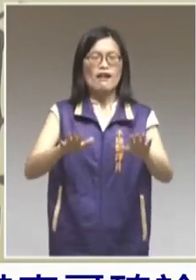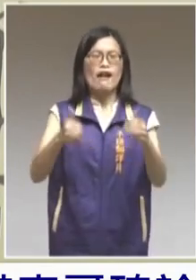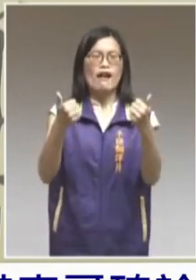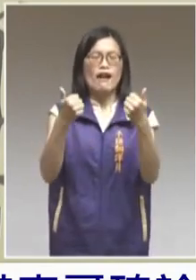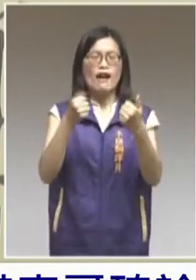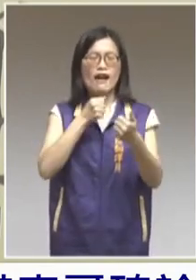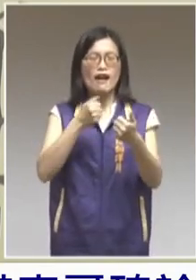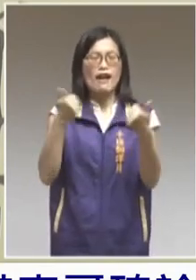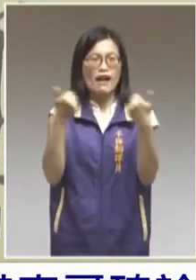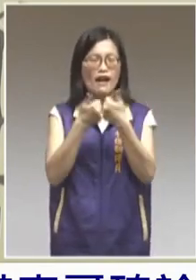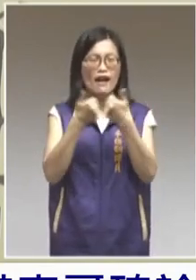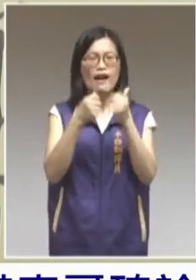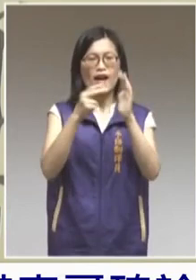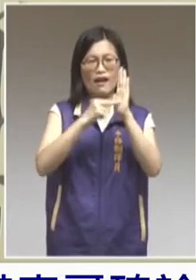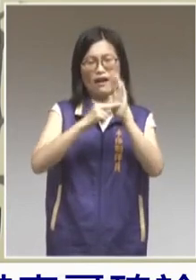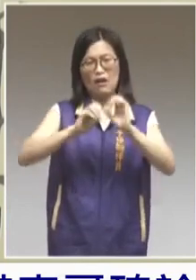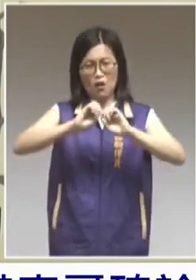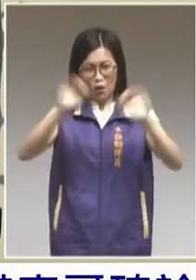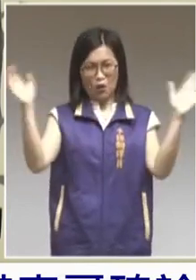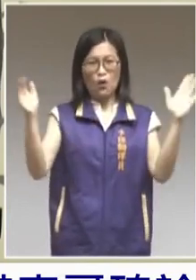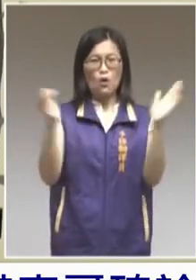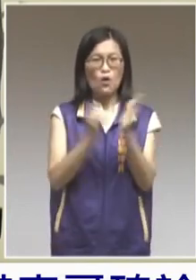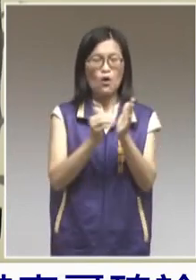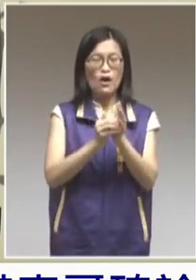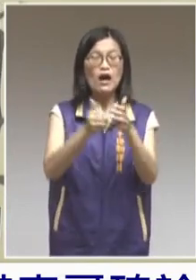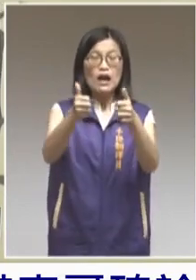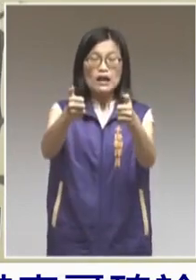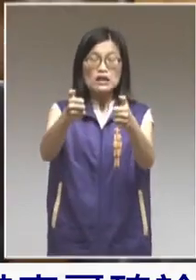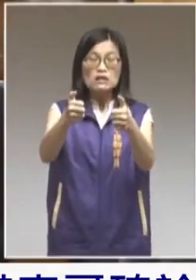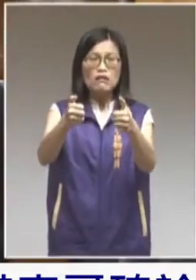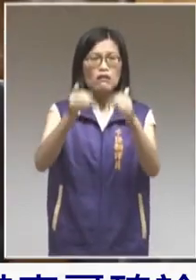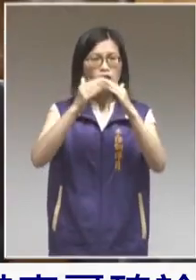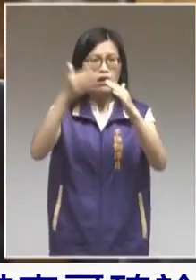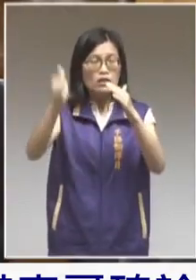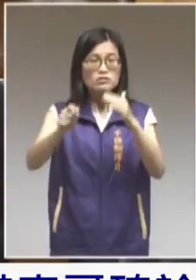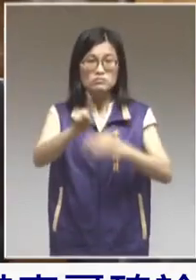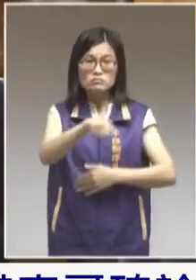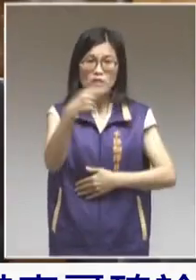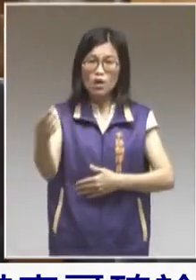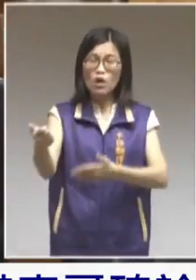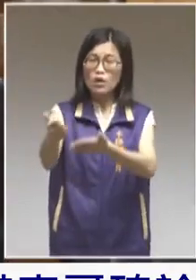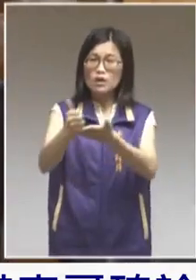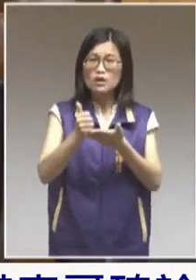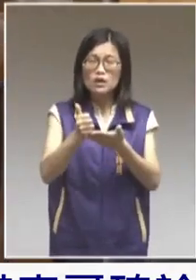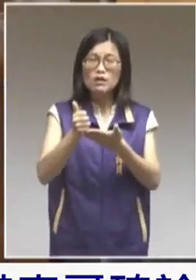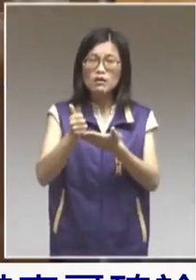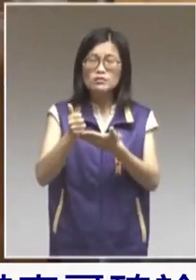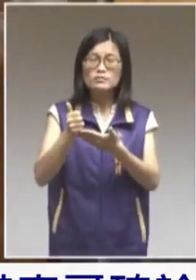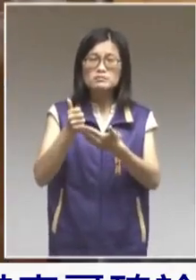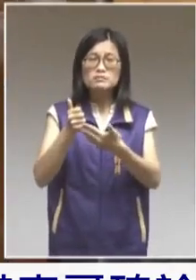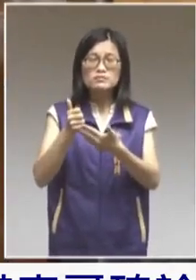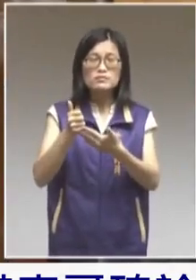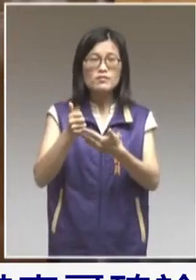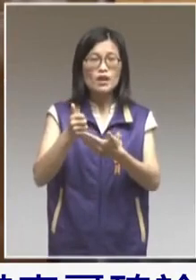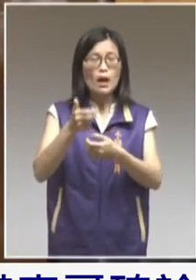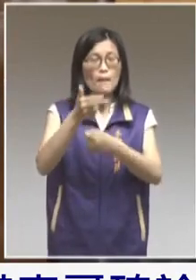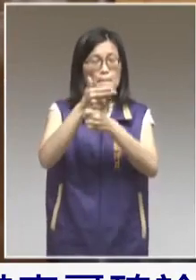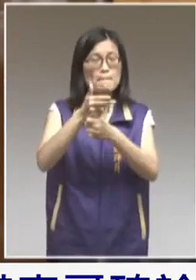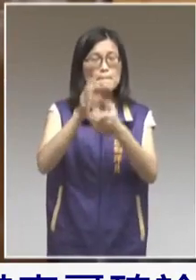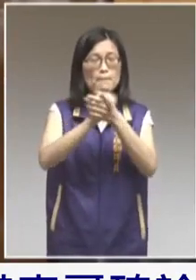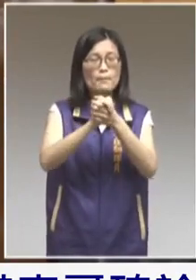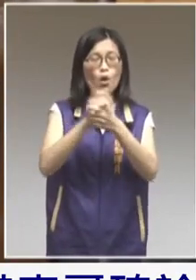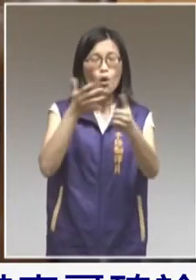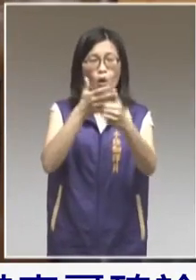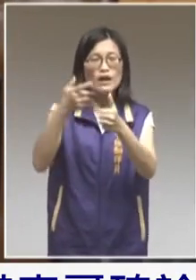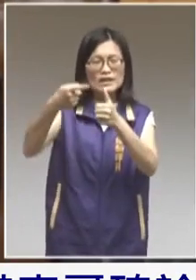记者会跟大家做说明。 好，谢谢市长。那我们接下来请媒体们提问哈。那请媒体朋友在提